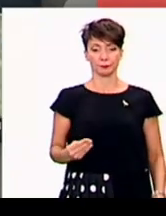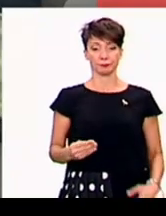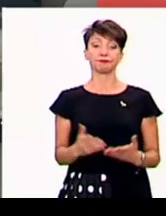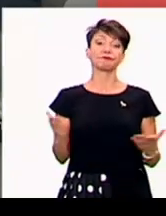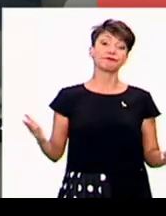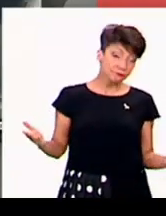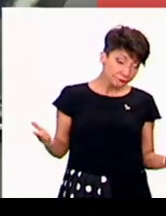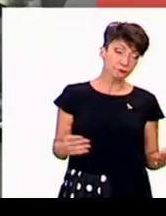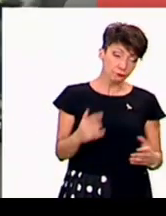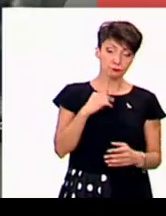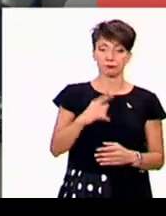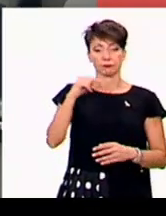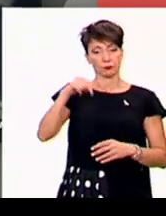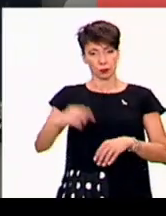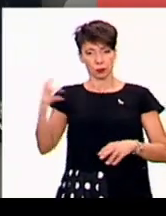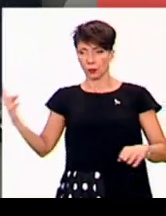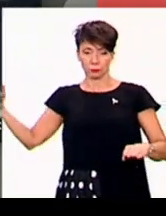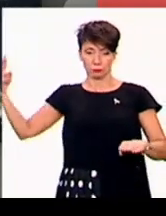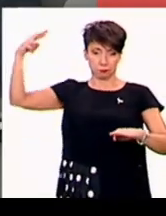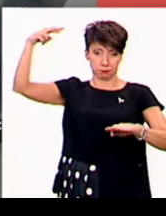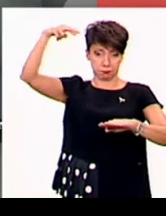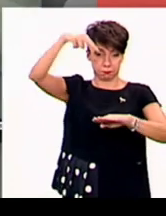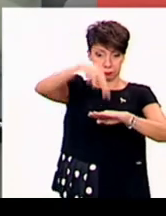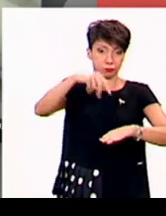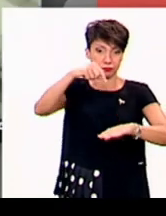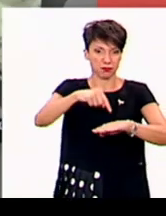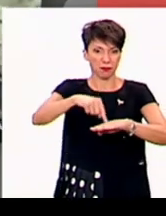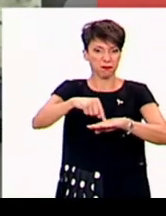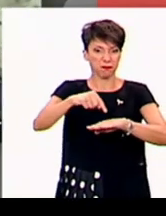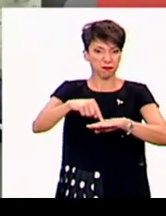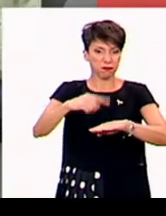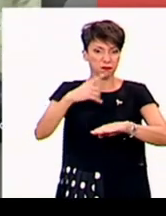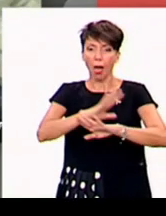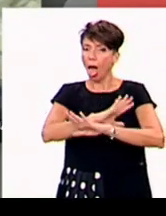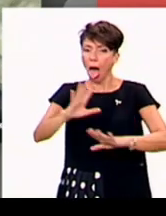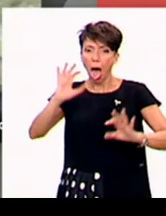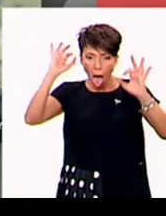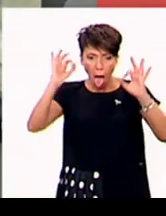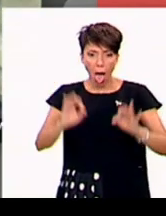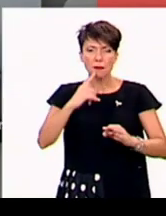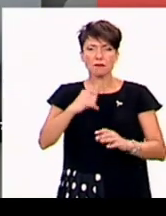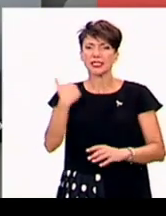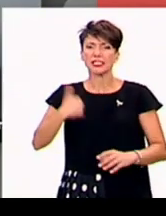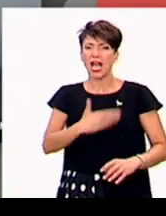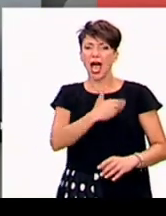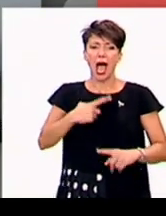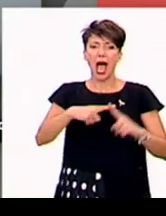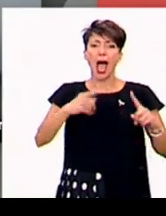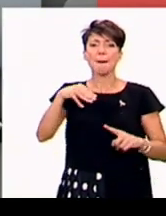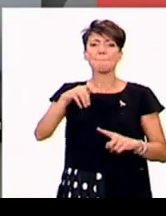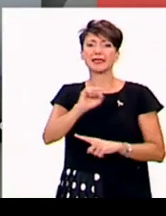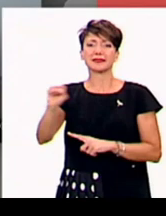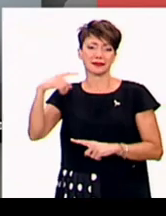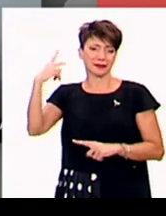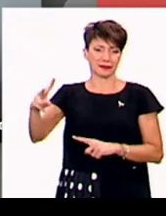Με χειρουργική ακρίβεια εκτοξεύουν πύραυλο στο αυτοκίνητο του Χαμέντ Κουντάρι, εκ των κορυφαίων στελεχών της Χαμάς.